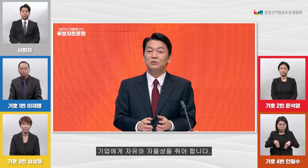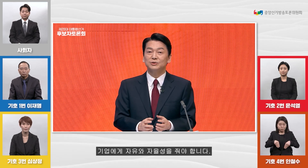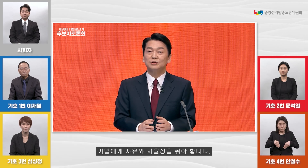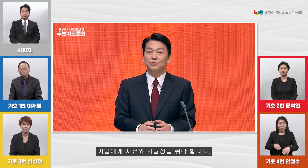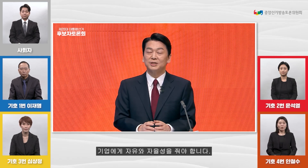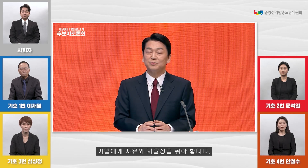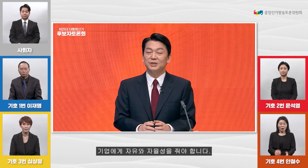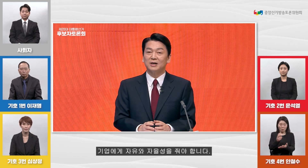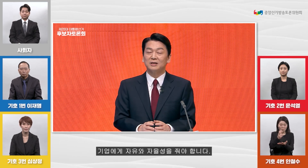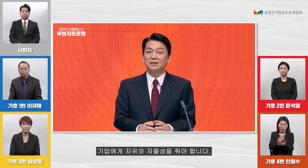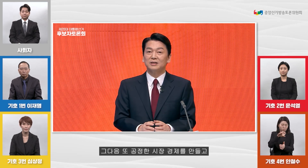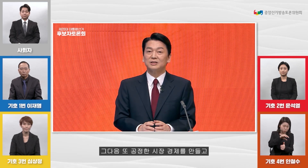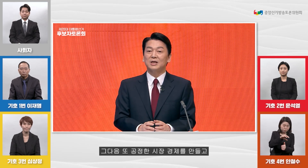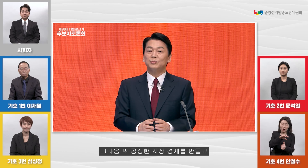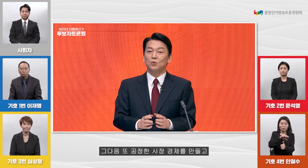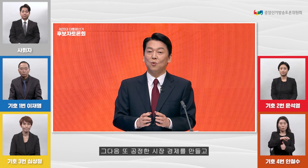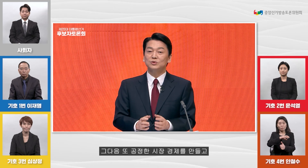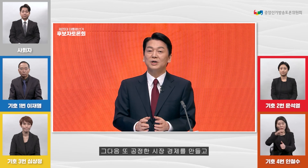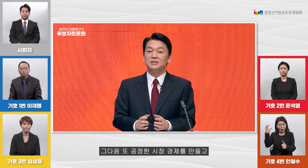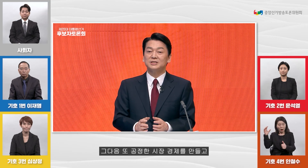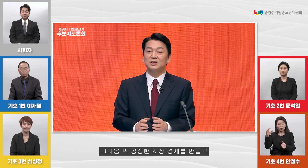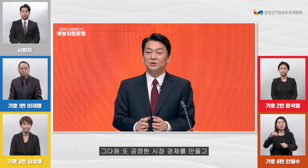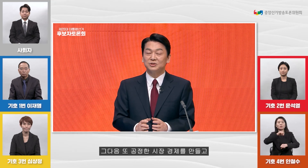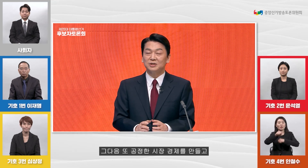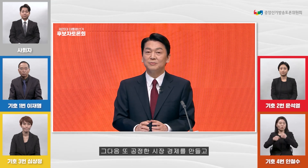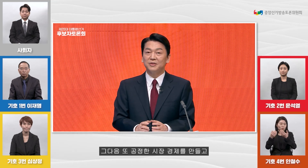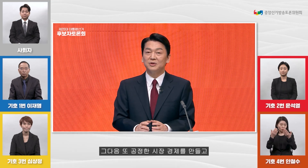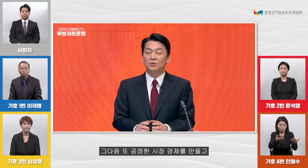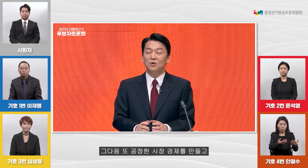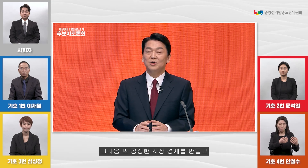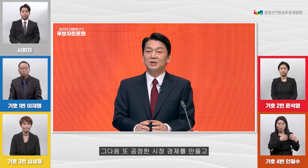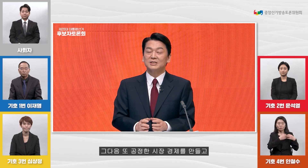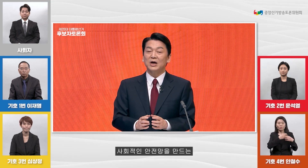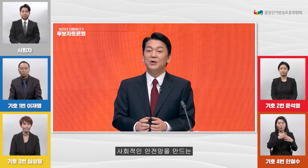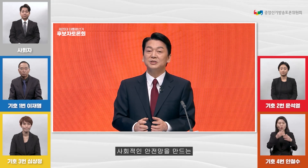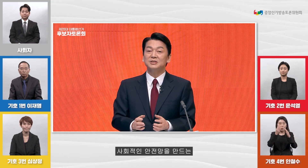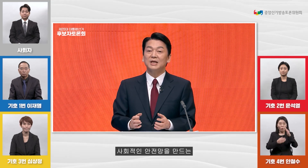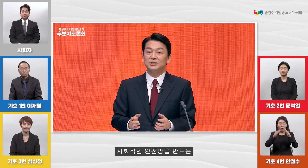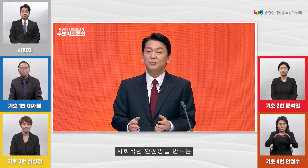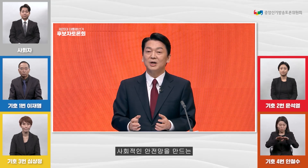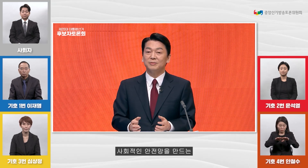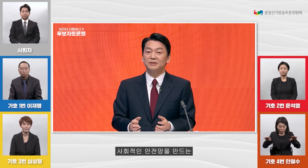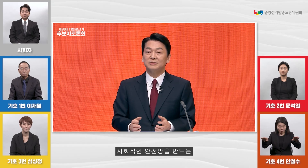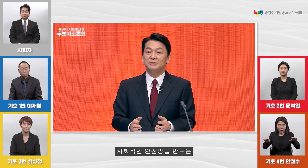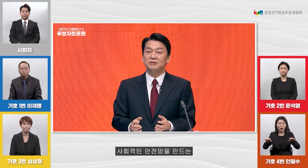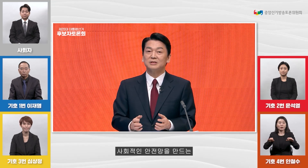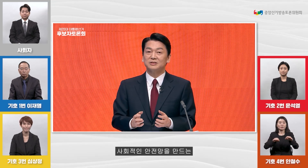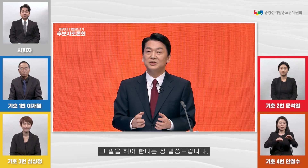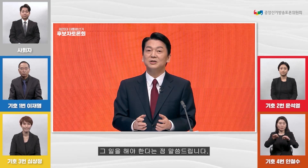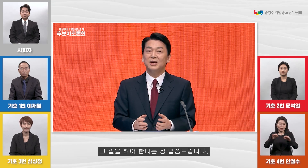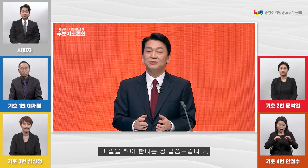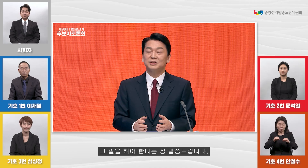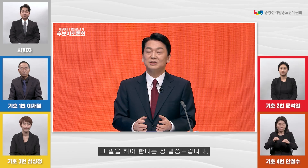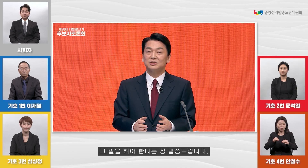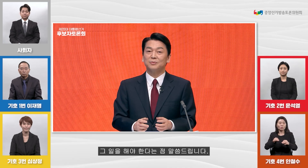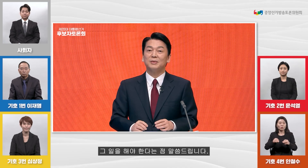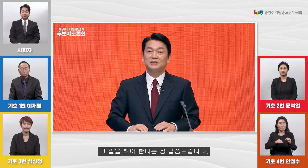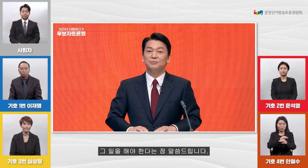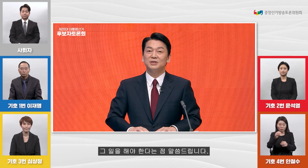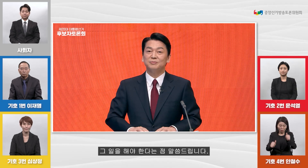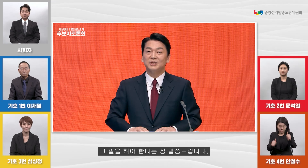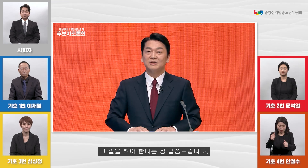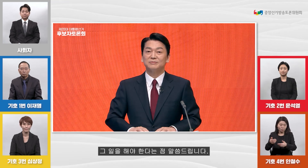자유와 자율성을 줘야 됩니다. 그다음 또 공정한 시장 경제를 만들고 사회적인 안전망을 만드는 그 일을 해야 된다는